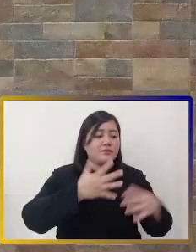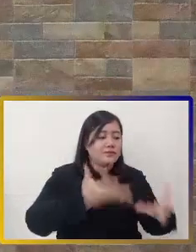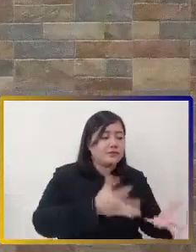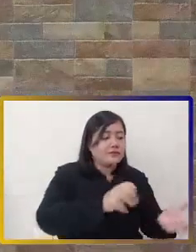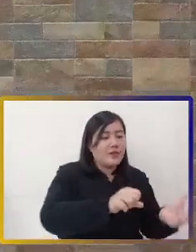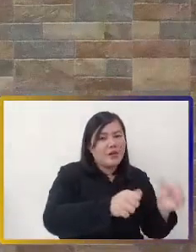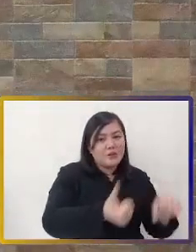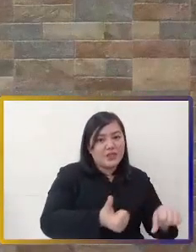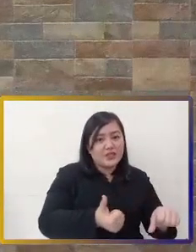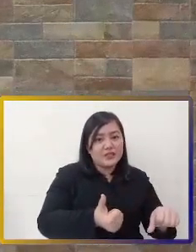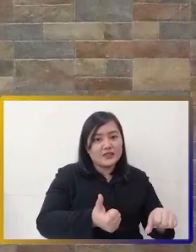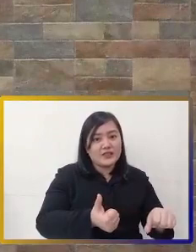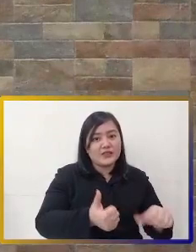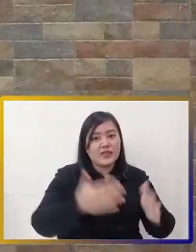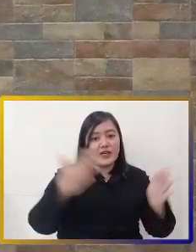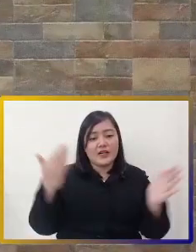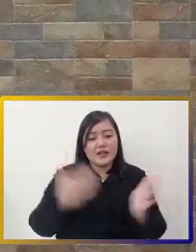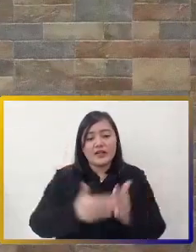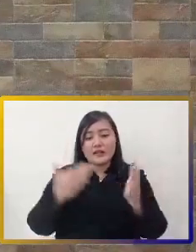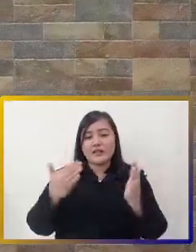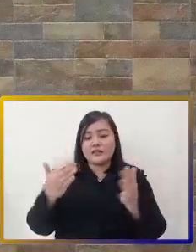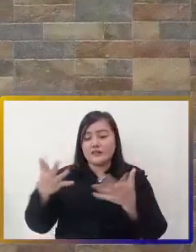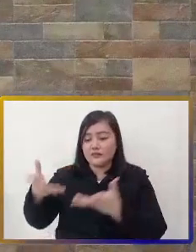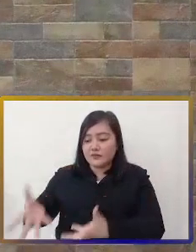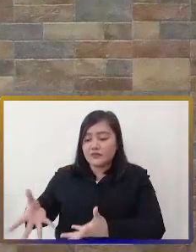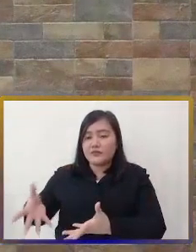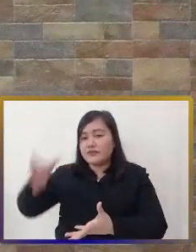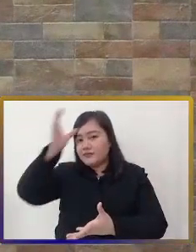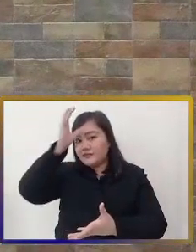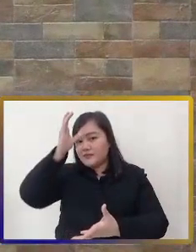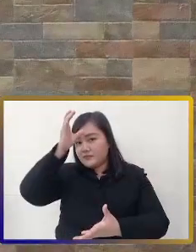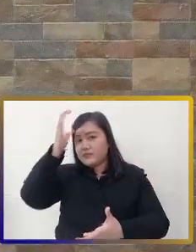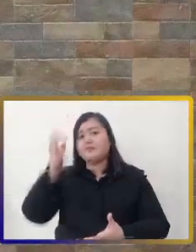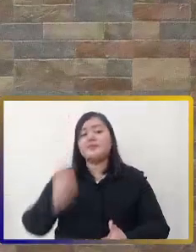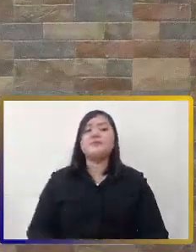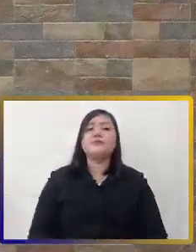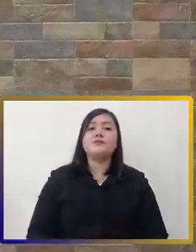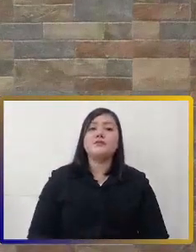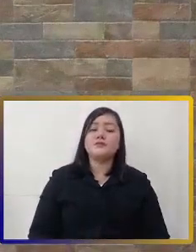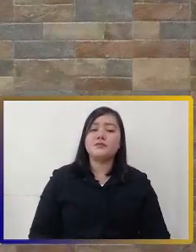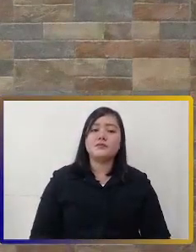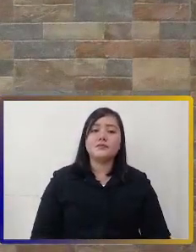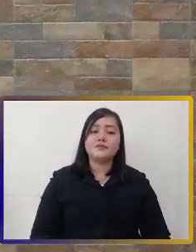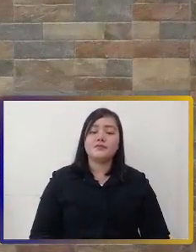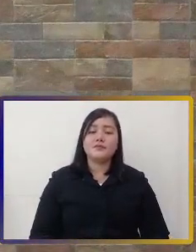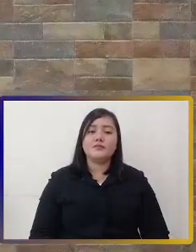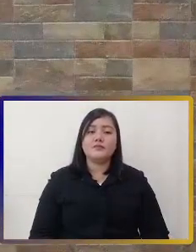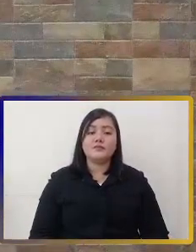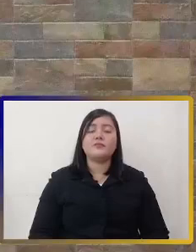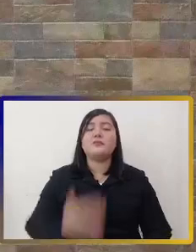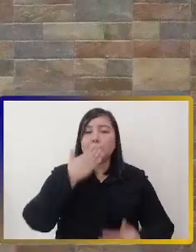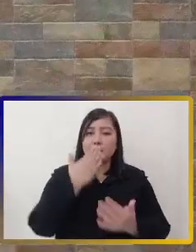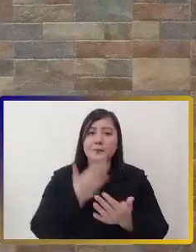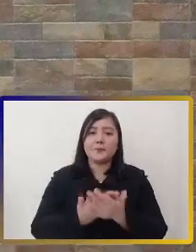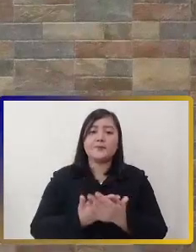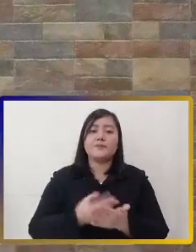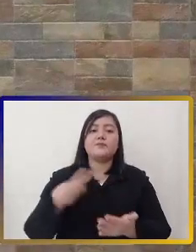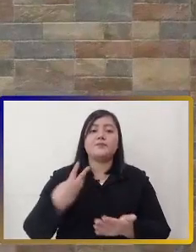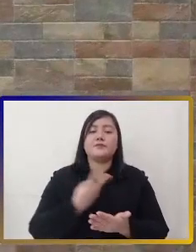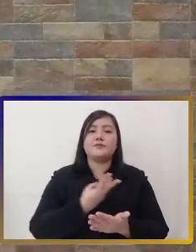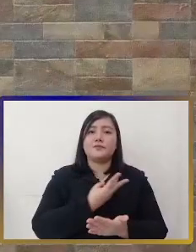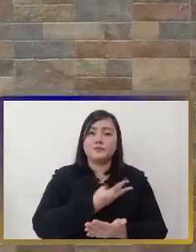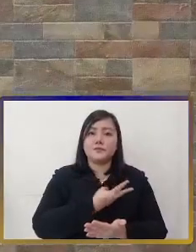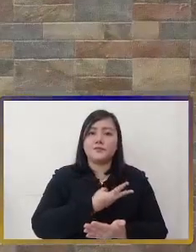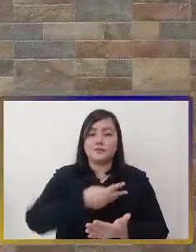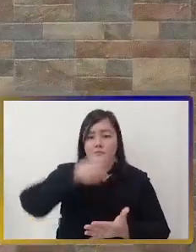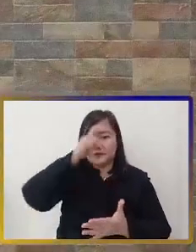marami po tayo kailangan makita. Wala pong bias sa pinag-aaralan natin mga kapatid. Yan ang kagandahan sa pinaniniwalaan po nating pananampalataya.